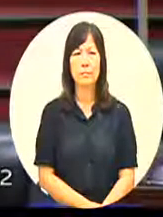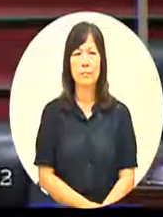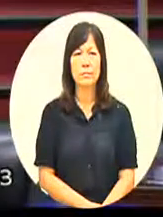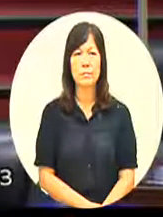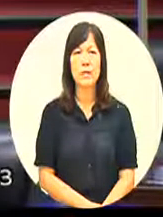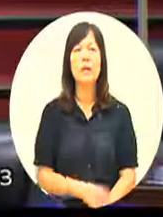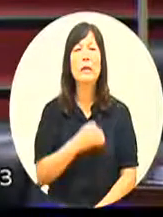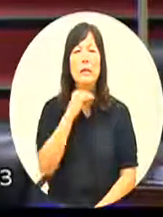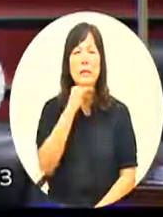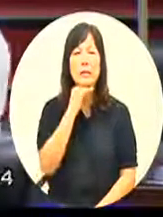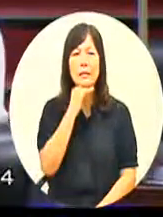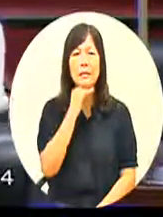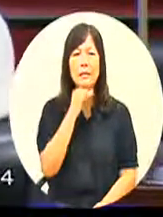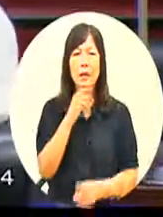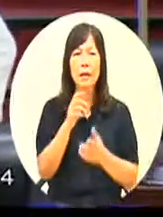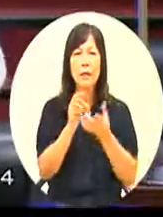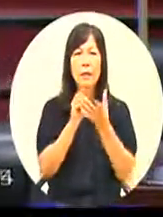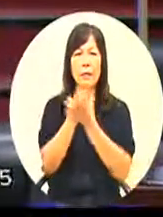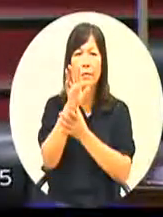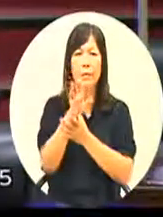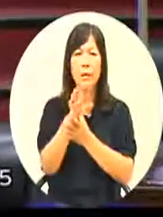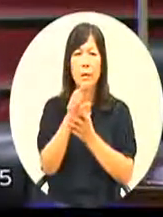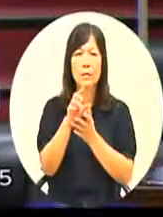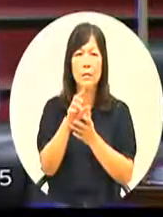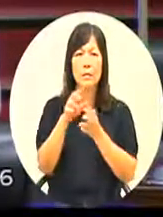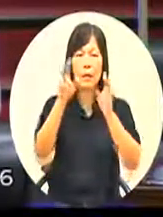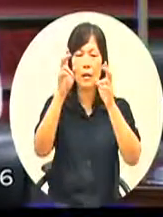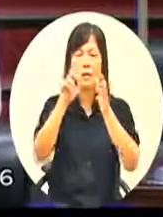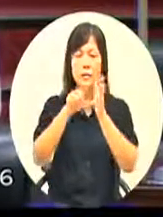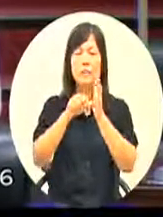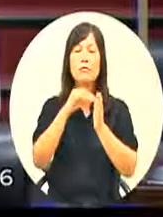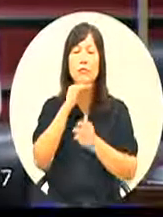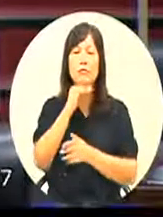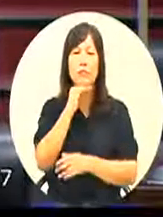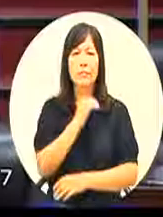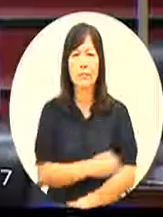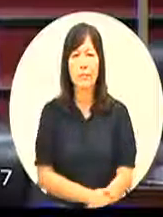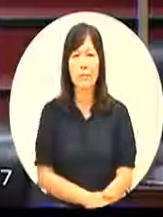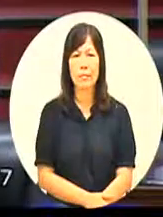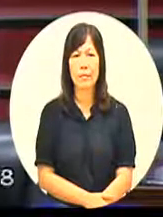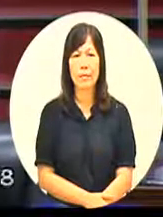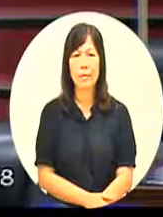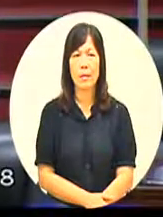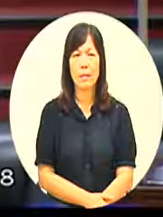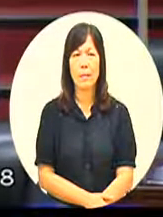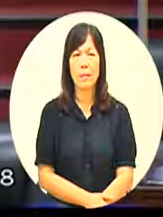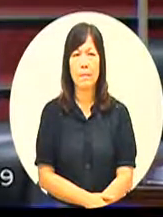一下，先把简报档。时间先等一下哈，那开始。